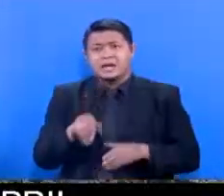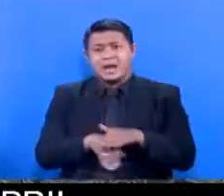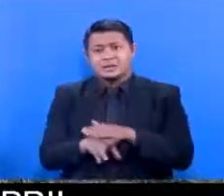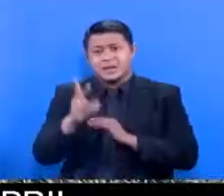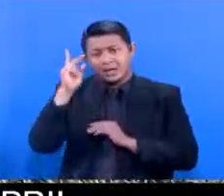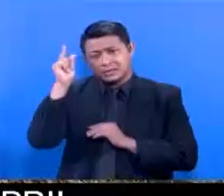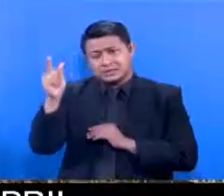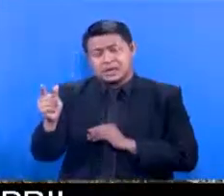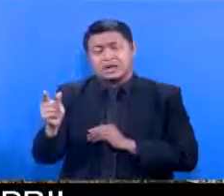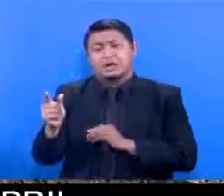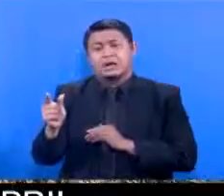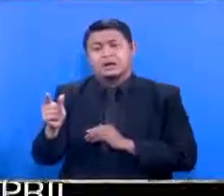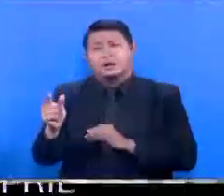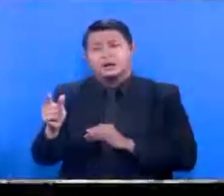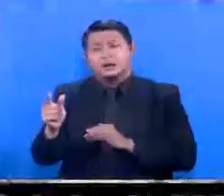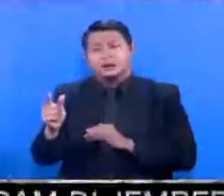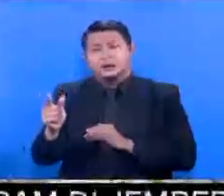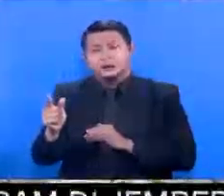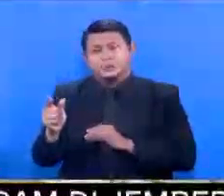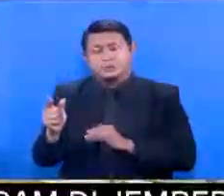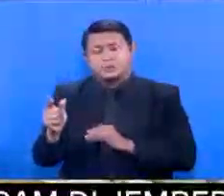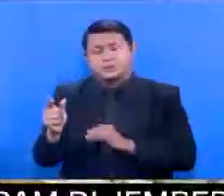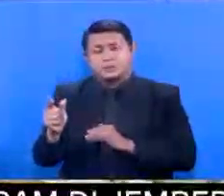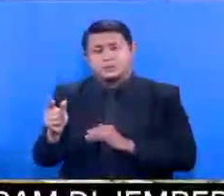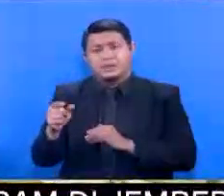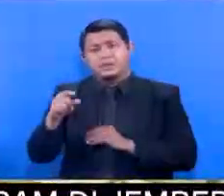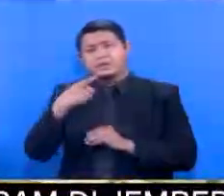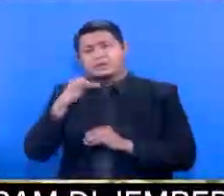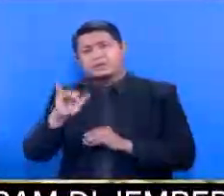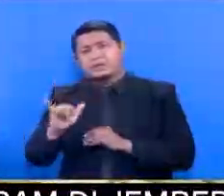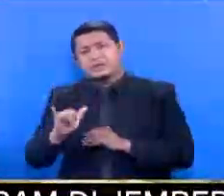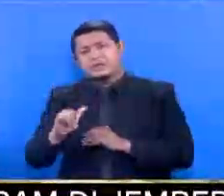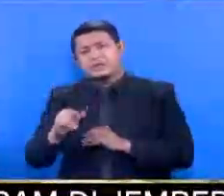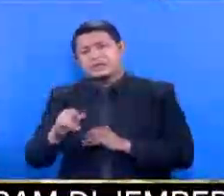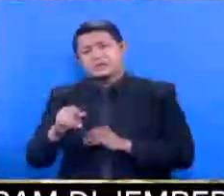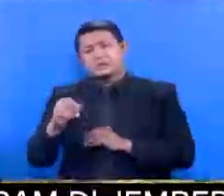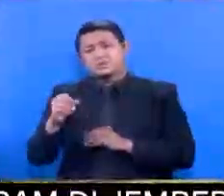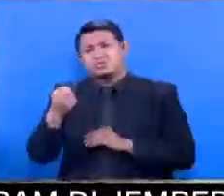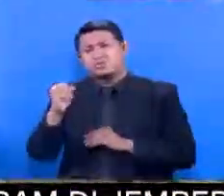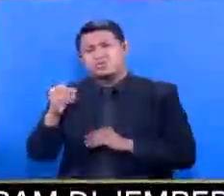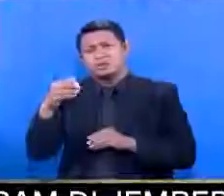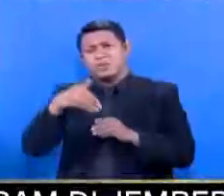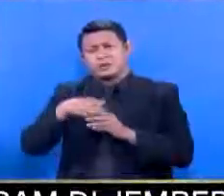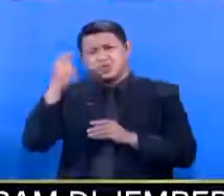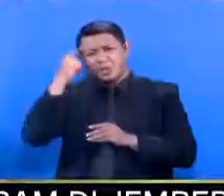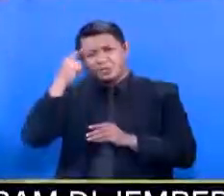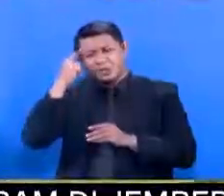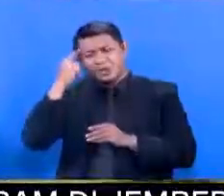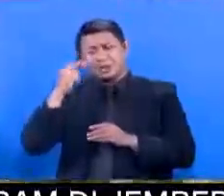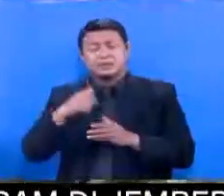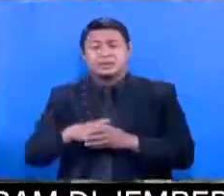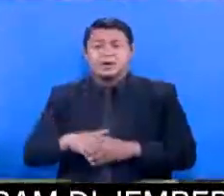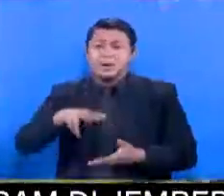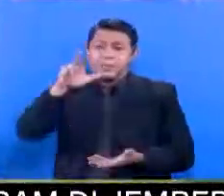rencana impor jelang terjadinya Puncak musim paten di bulan maret dinilai tidak masuk akal selama ini penentuan